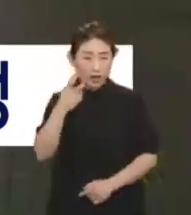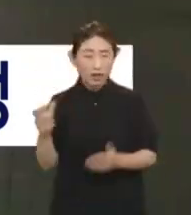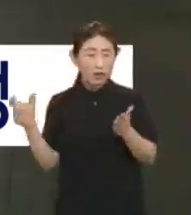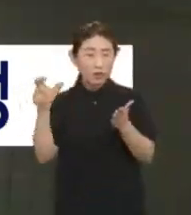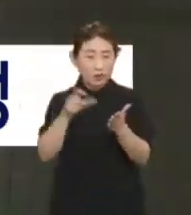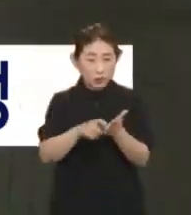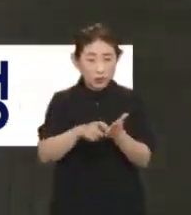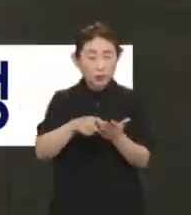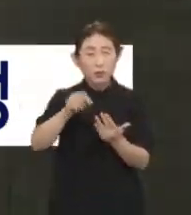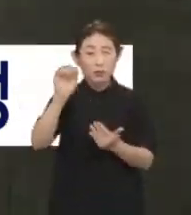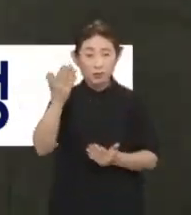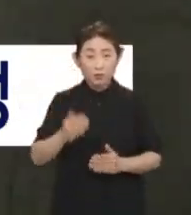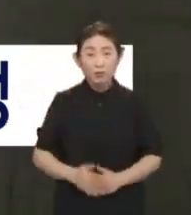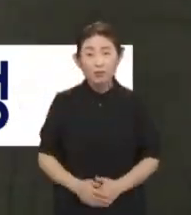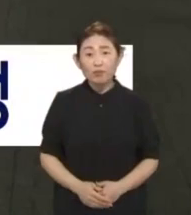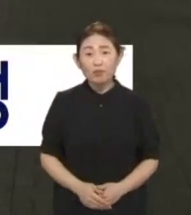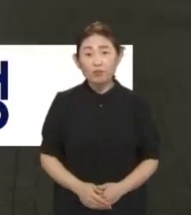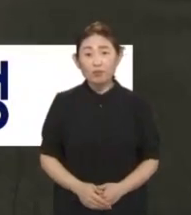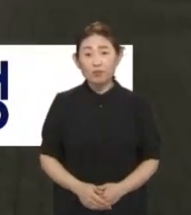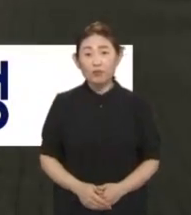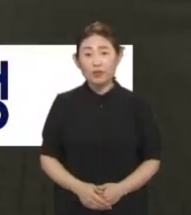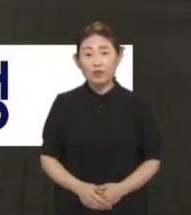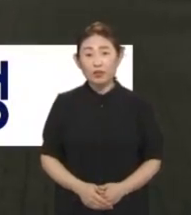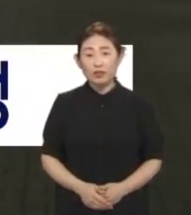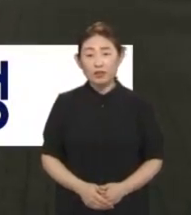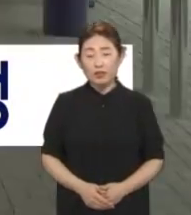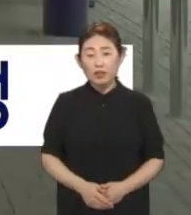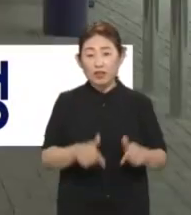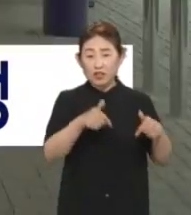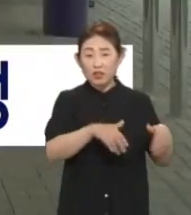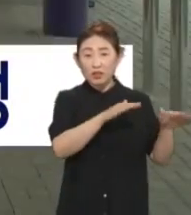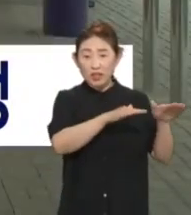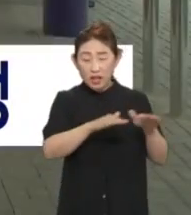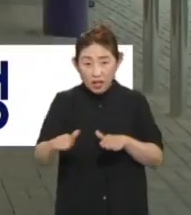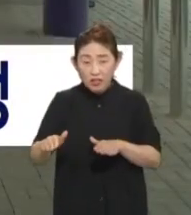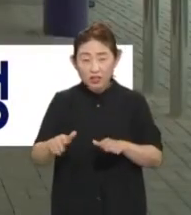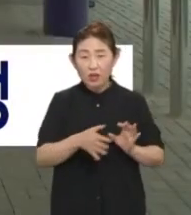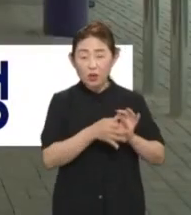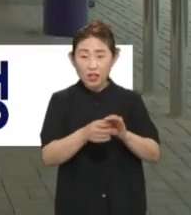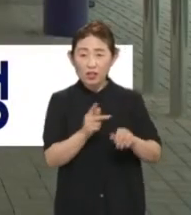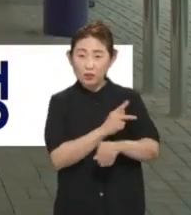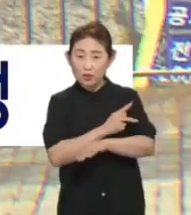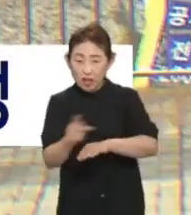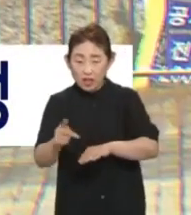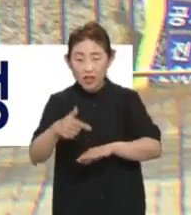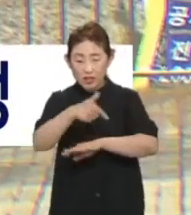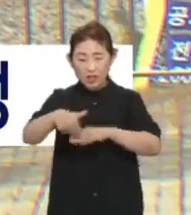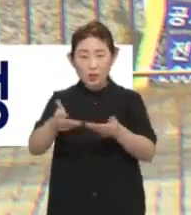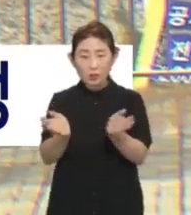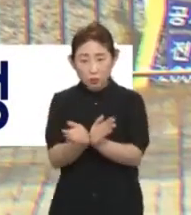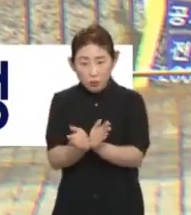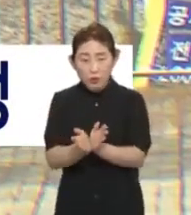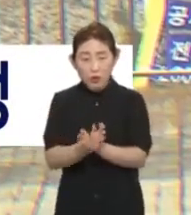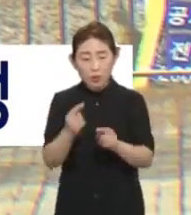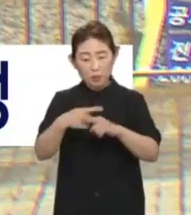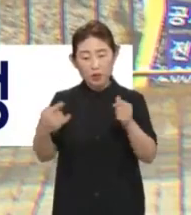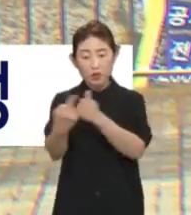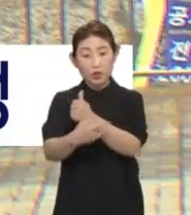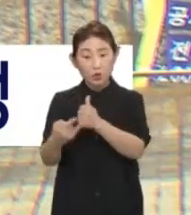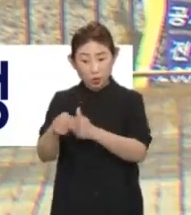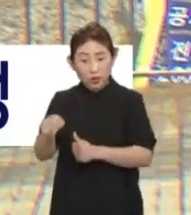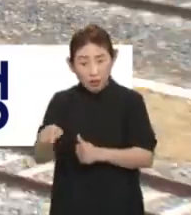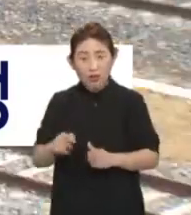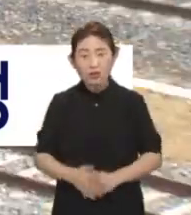조사 대상으로 선정됐습니다. 충남도는 서해선 복선전철 연결 사업이 기획재정부